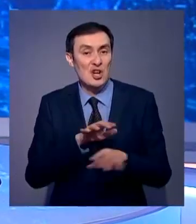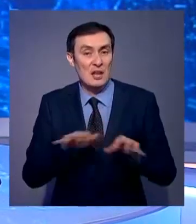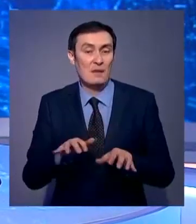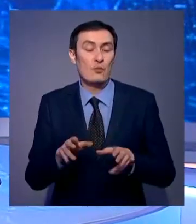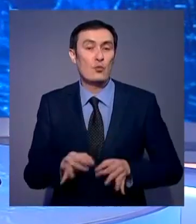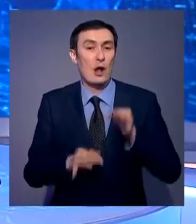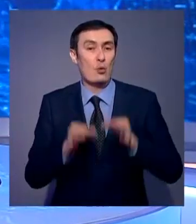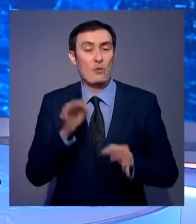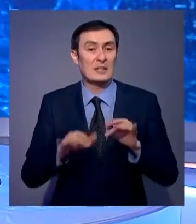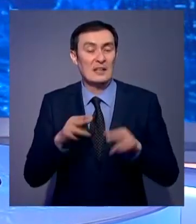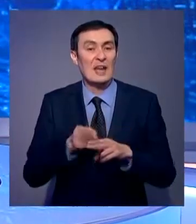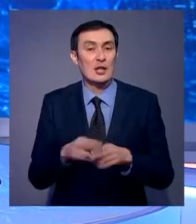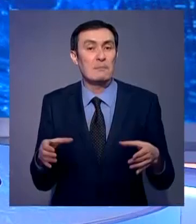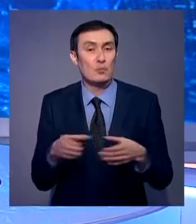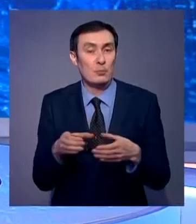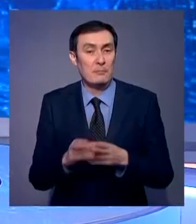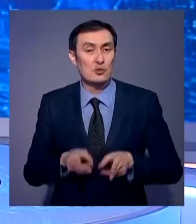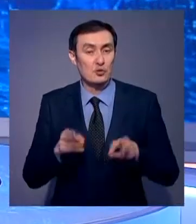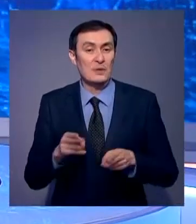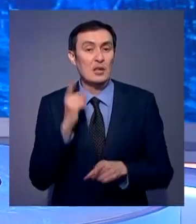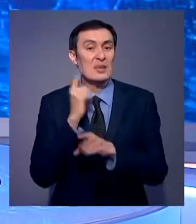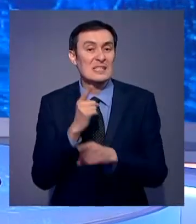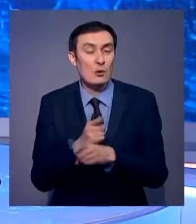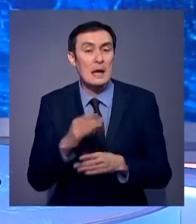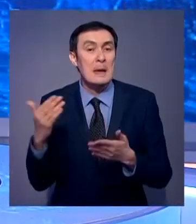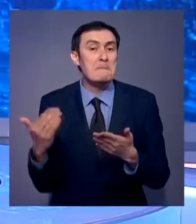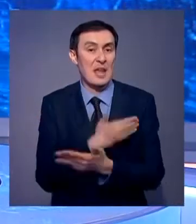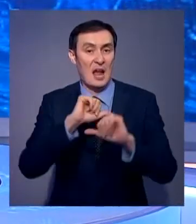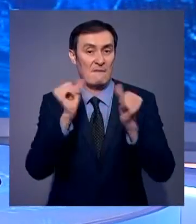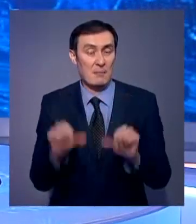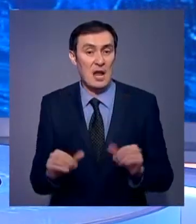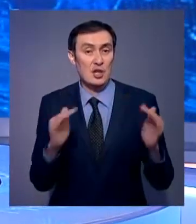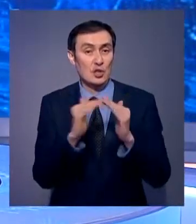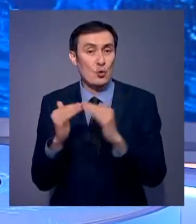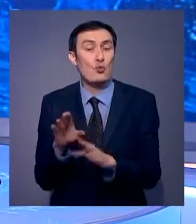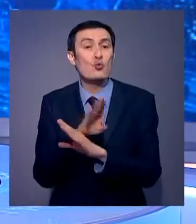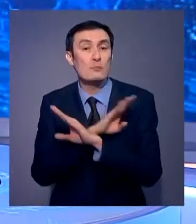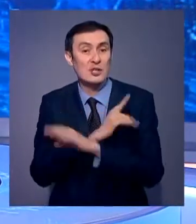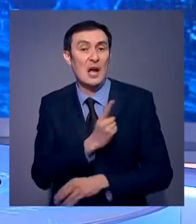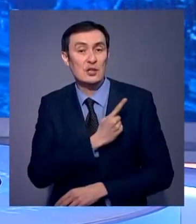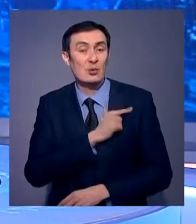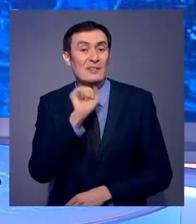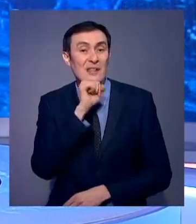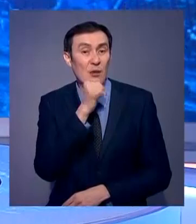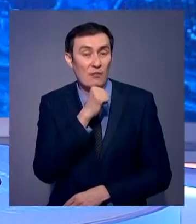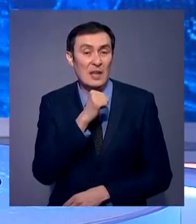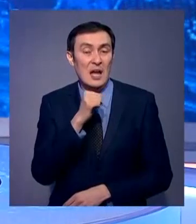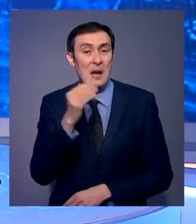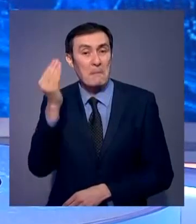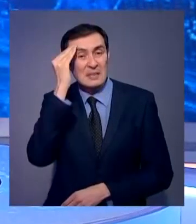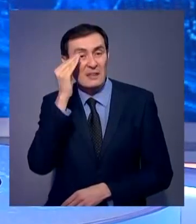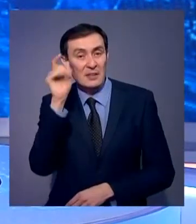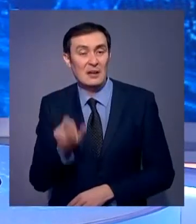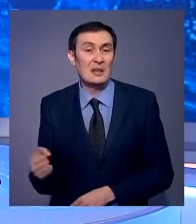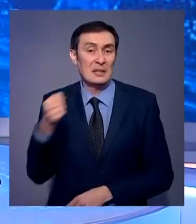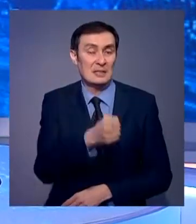дел в отношении этой преступной группы, которая незаконно переоформляла жилье умерших одиноких стариков на подставных лиц,